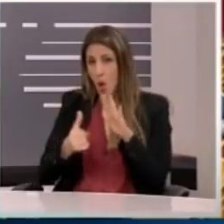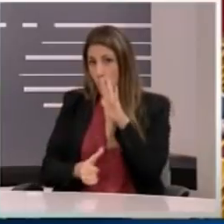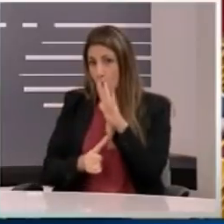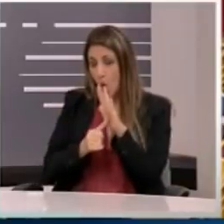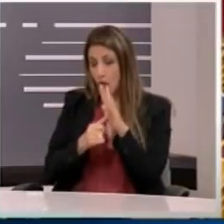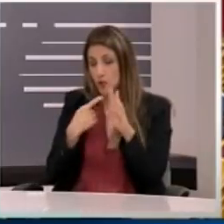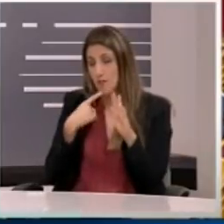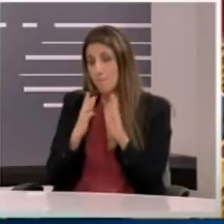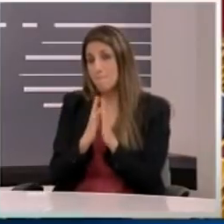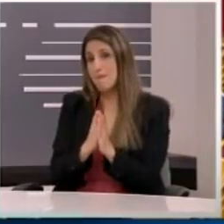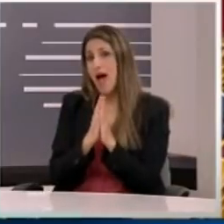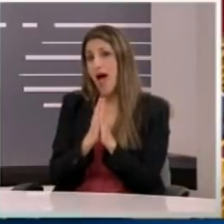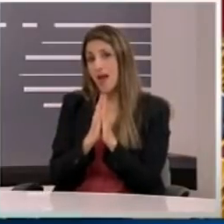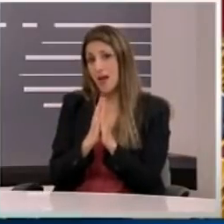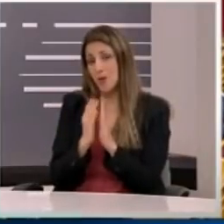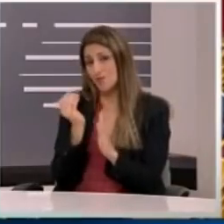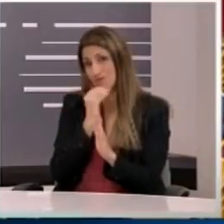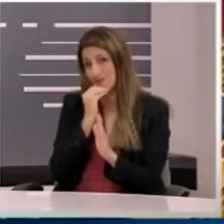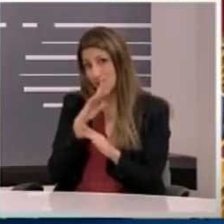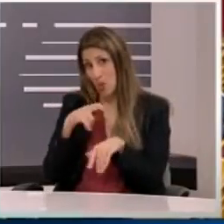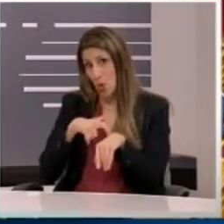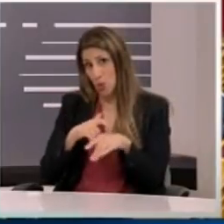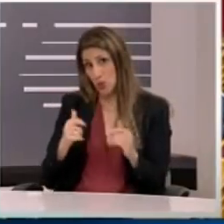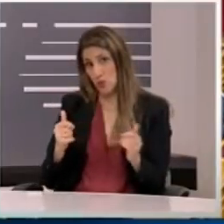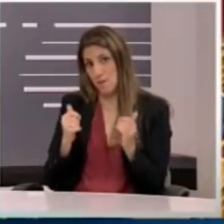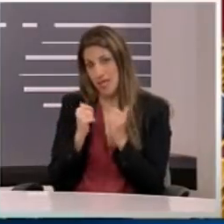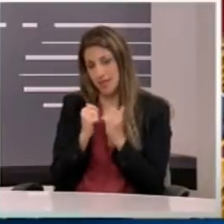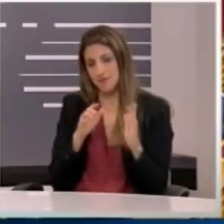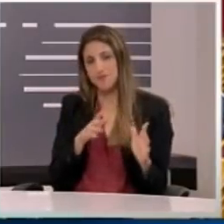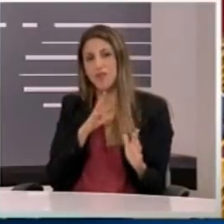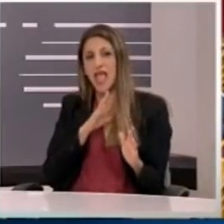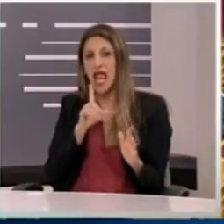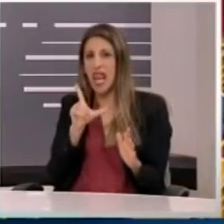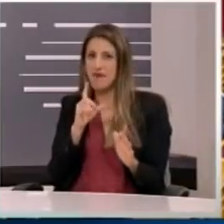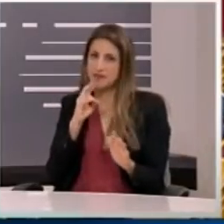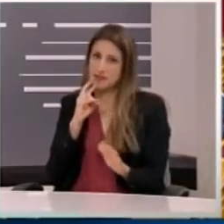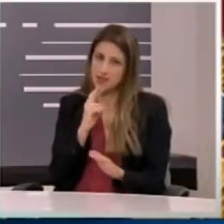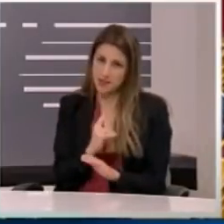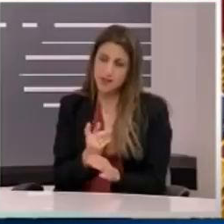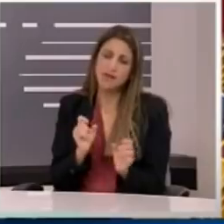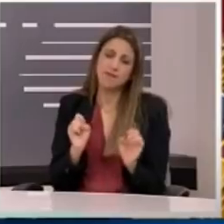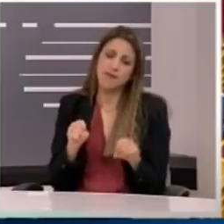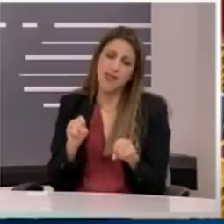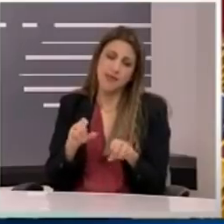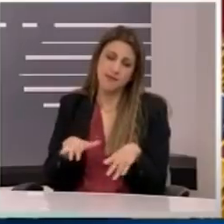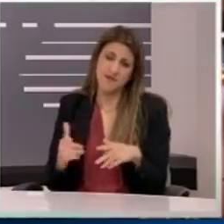έκλεψε και ποιος δεν έκλεψε. Συνεχίστε. Και ο λαός. Ναι.